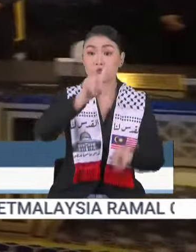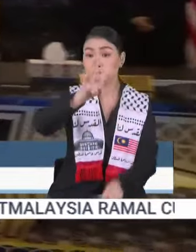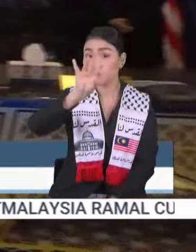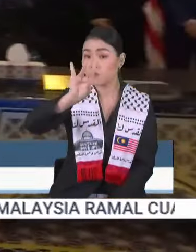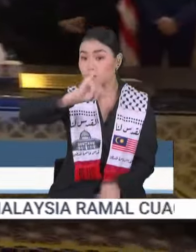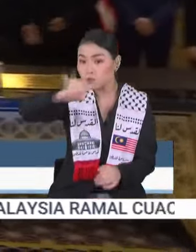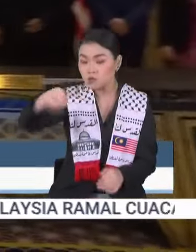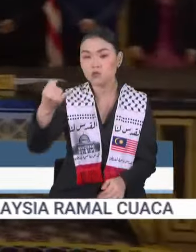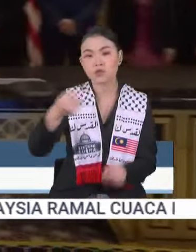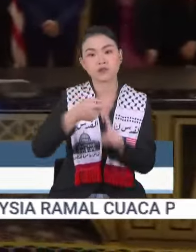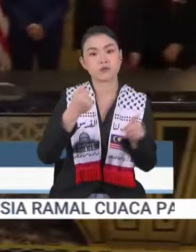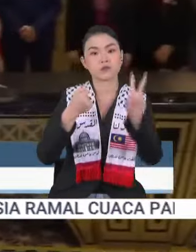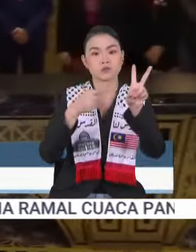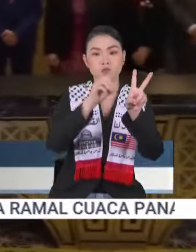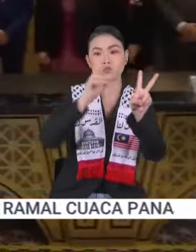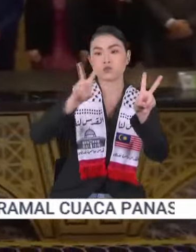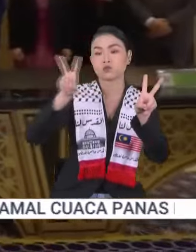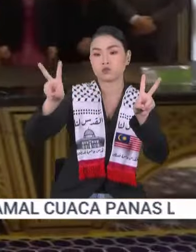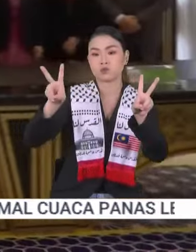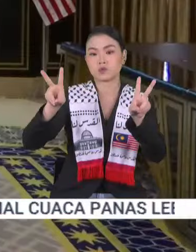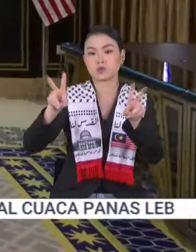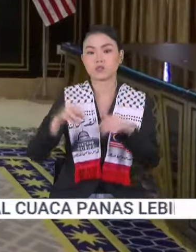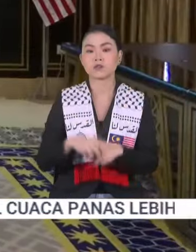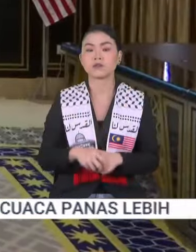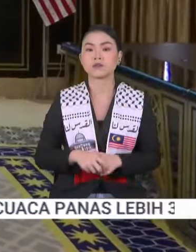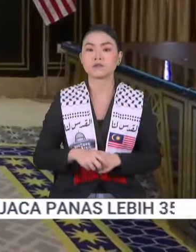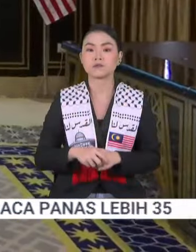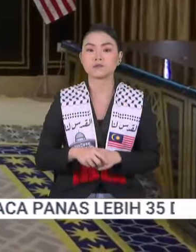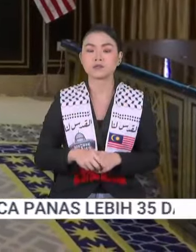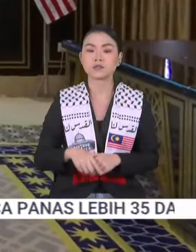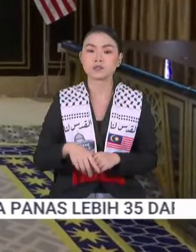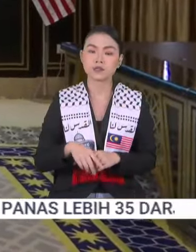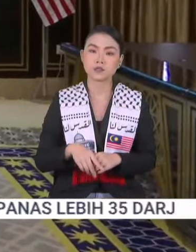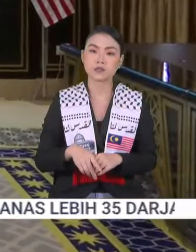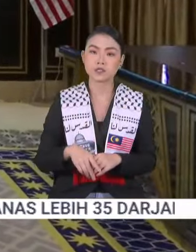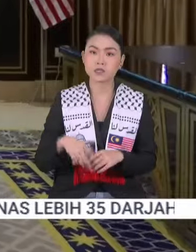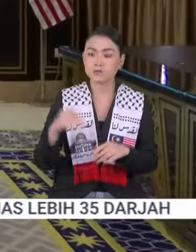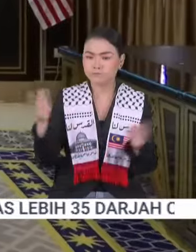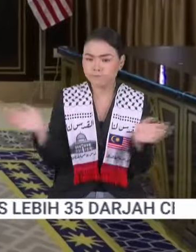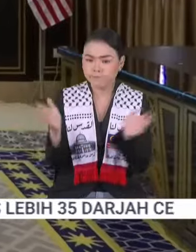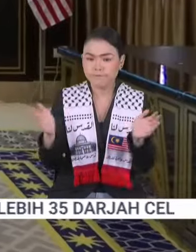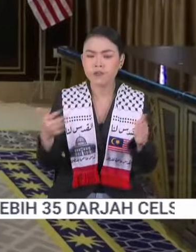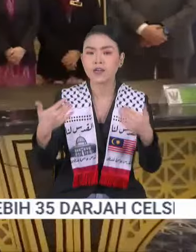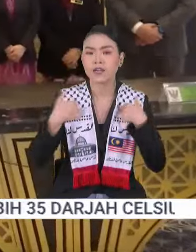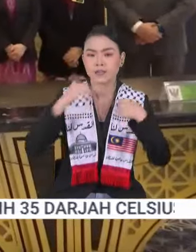2002 oleh itu PR telah mengarahkan PBT terbabit untuk mewuj